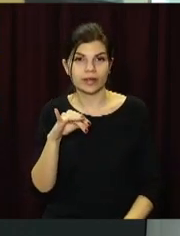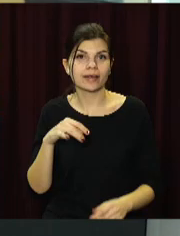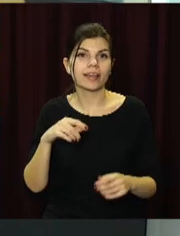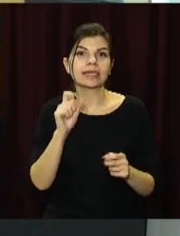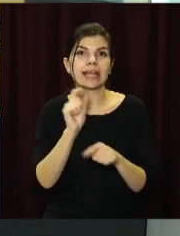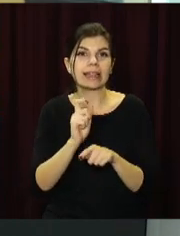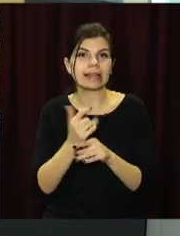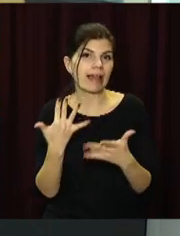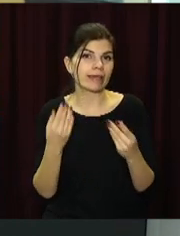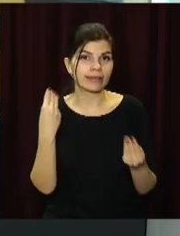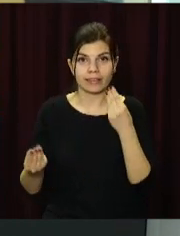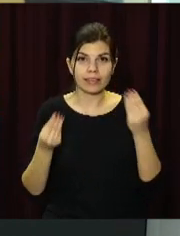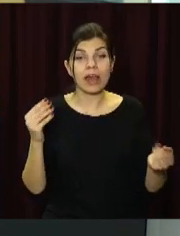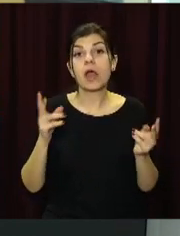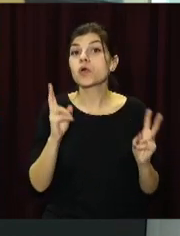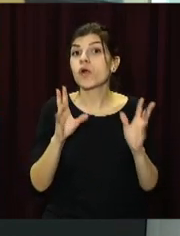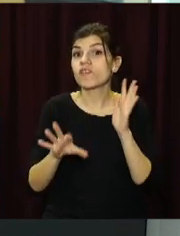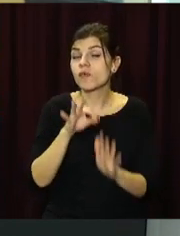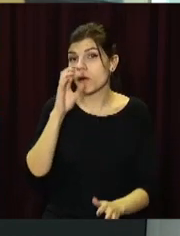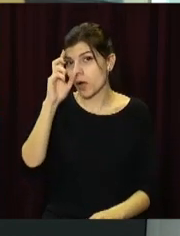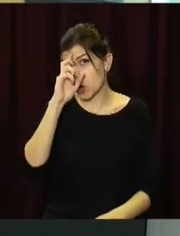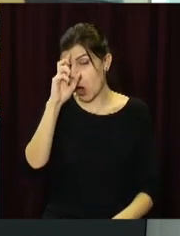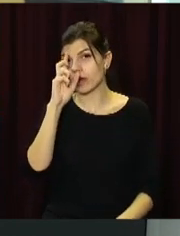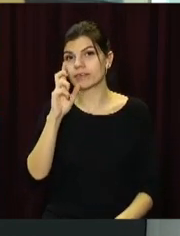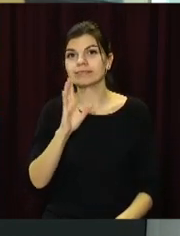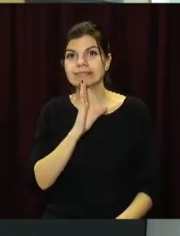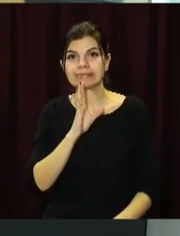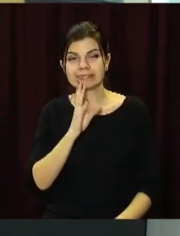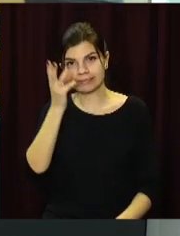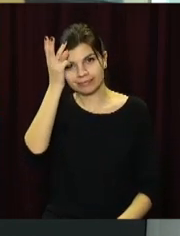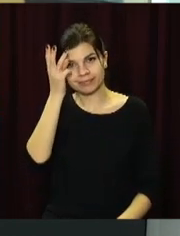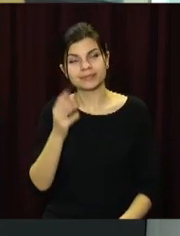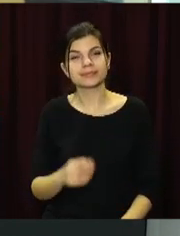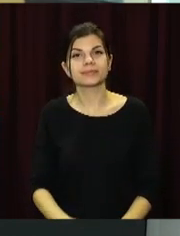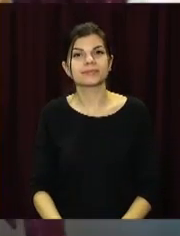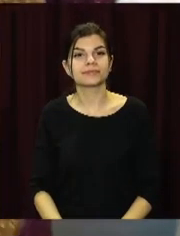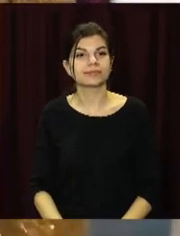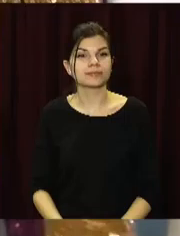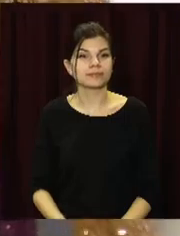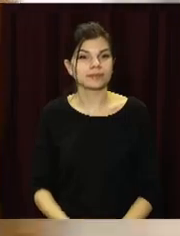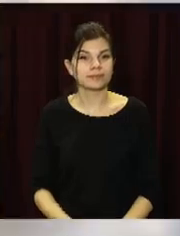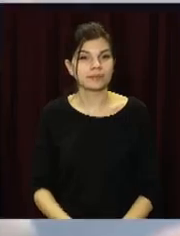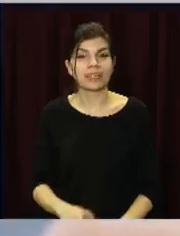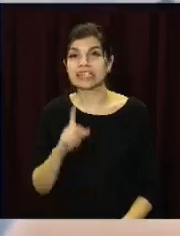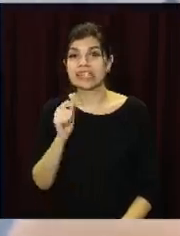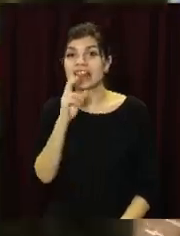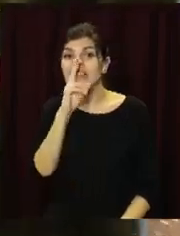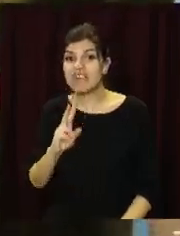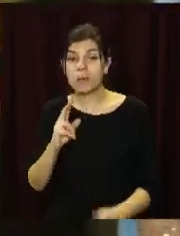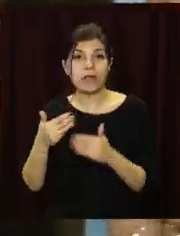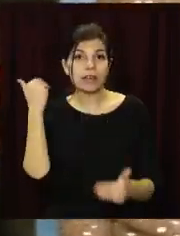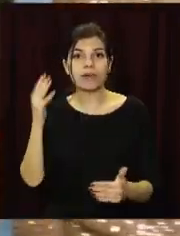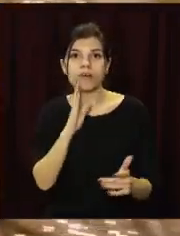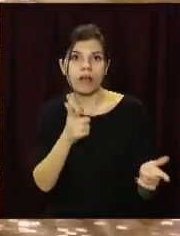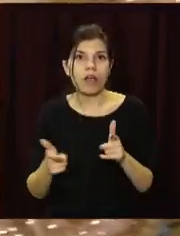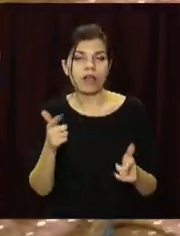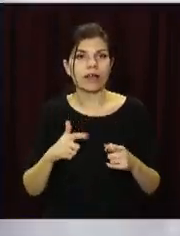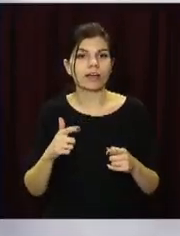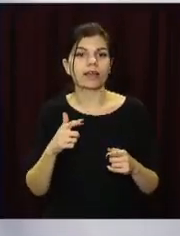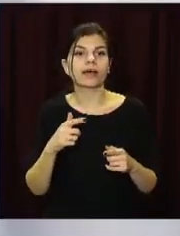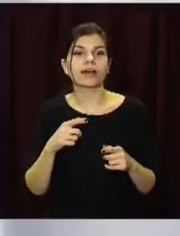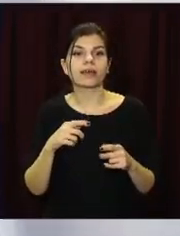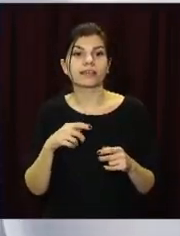кілька завдань. Кого ж обрали королевою Кам'янському, розкаже Вікторія Журавель. За 2 місяці вони готувались до фіналу «Міс